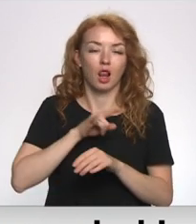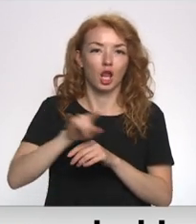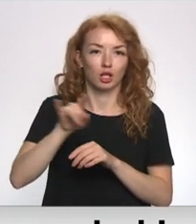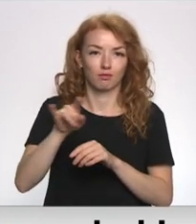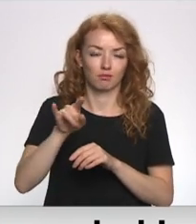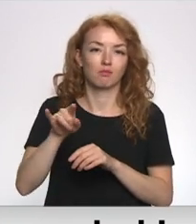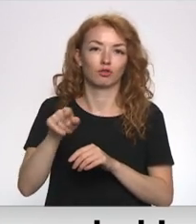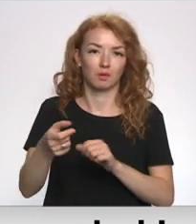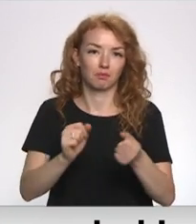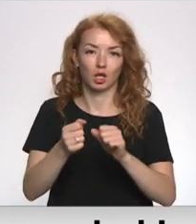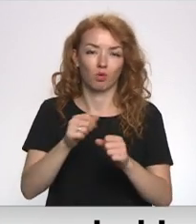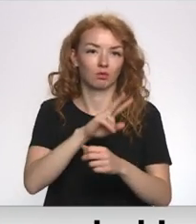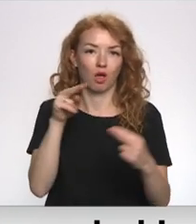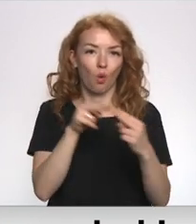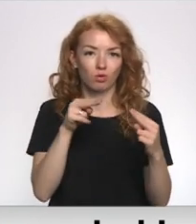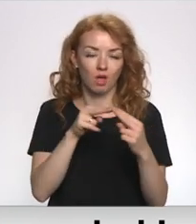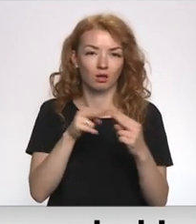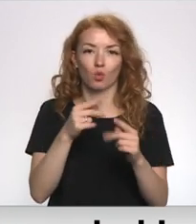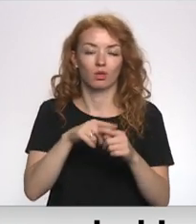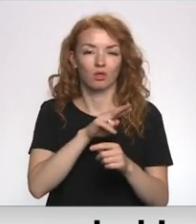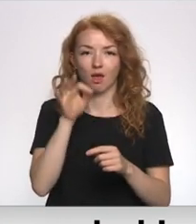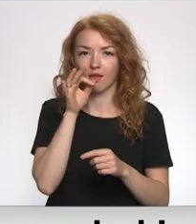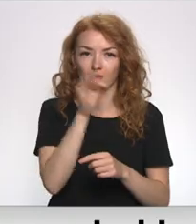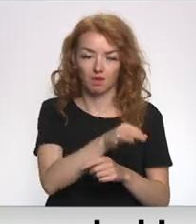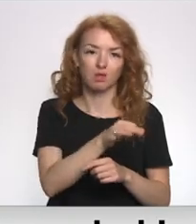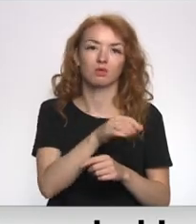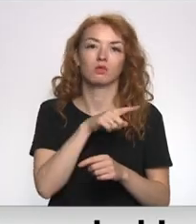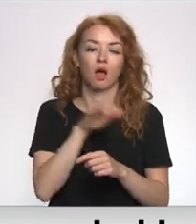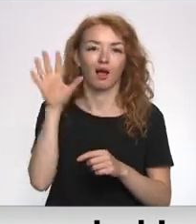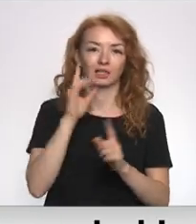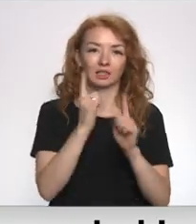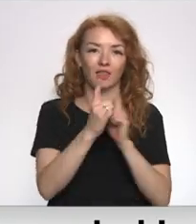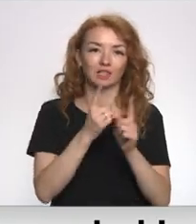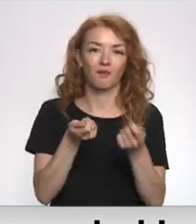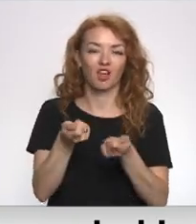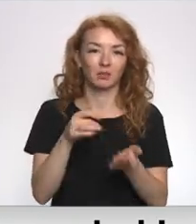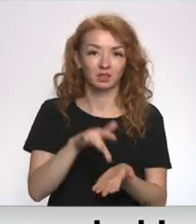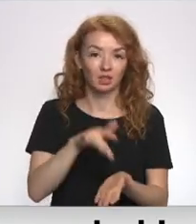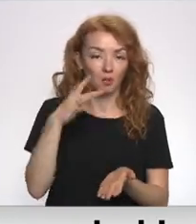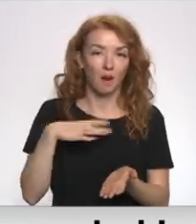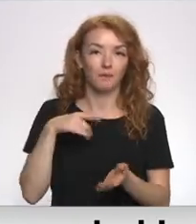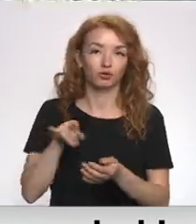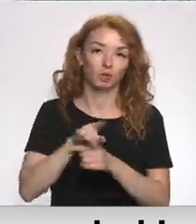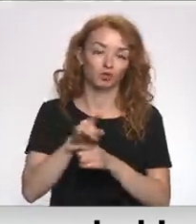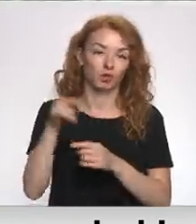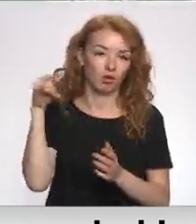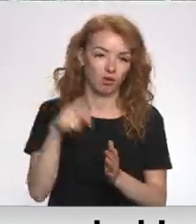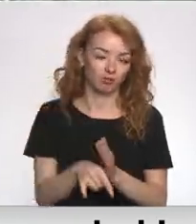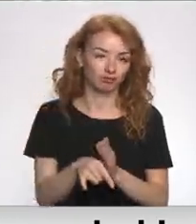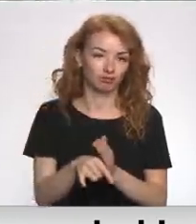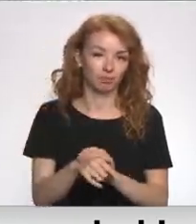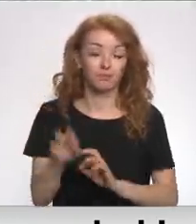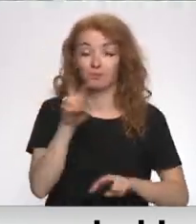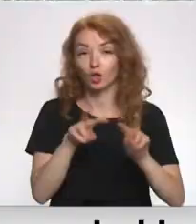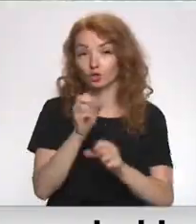apkalpe nesazinājās un neatbildēja gaisa satiksmes vadības centram, un kādēļ arī šis gaisa kuģa savarē. Meklēšanas